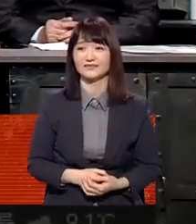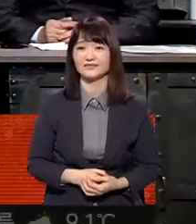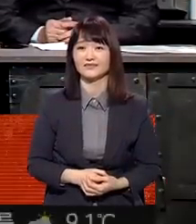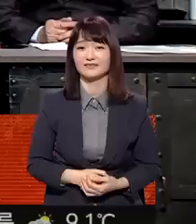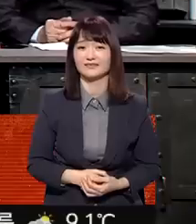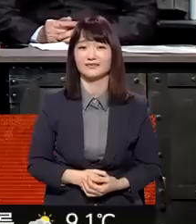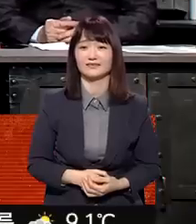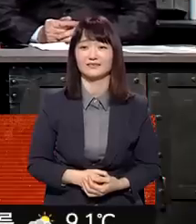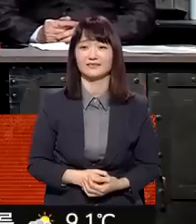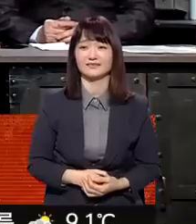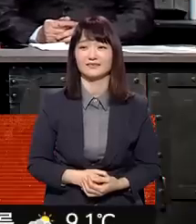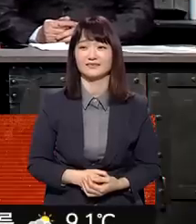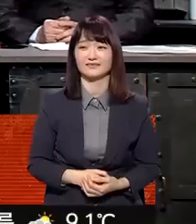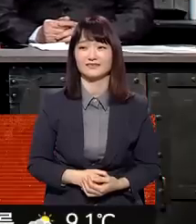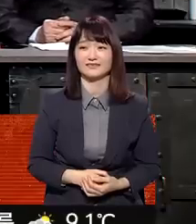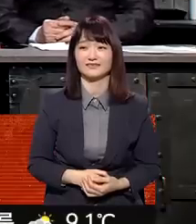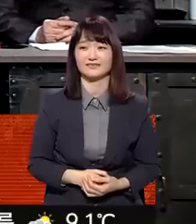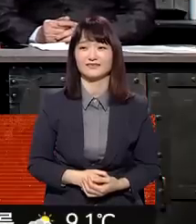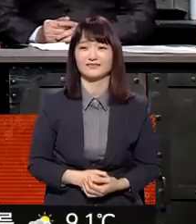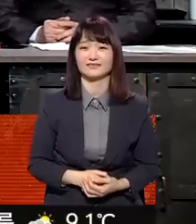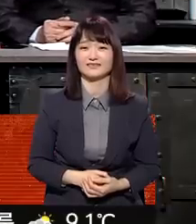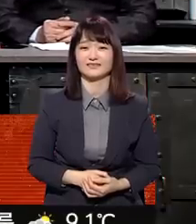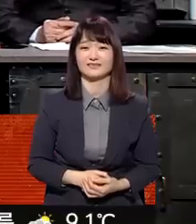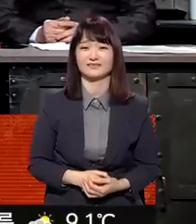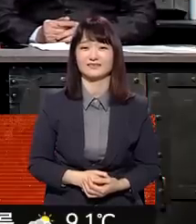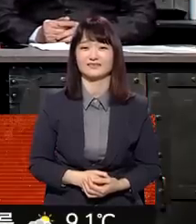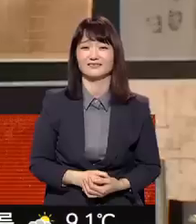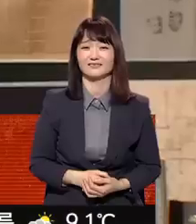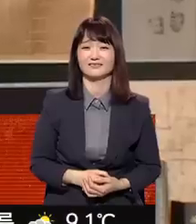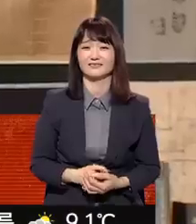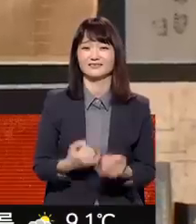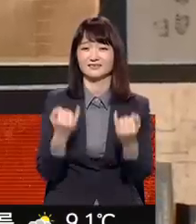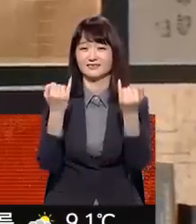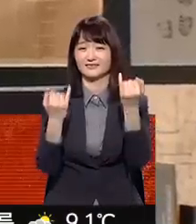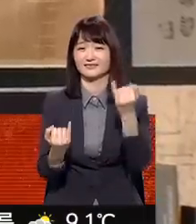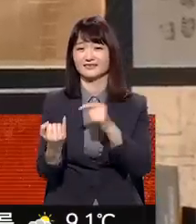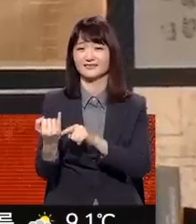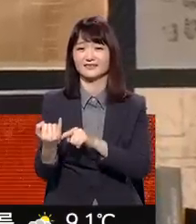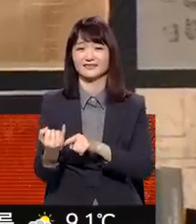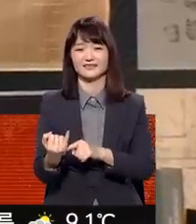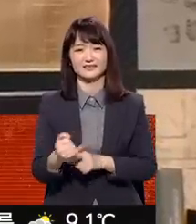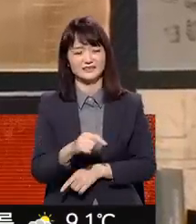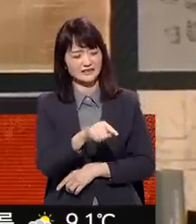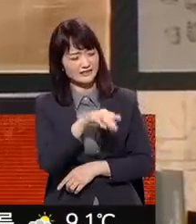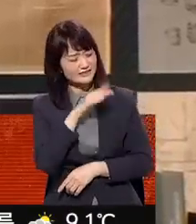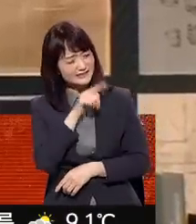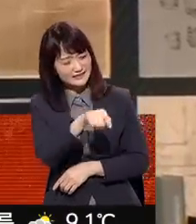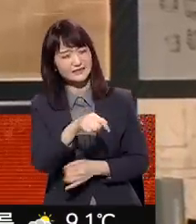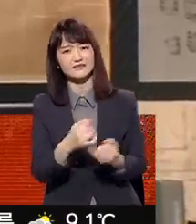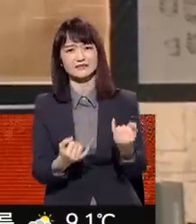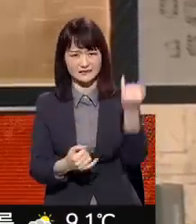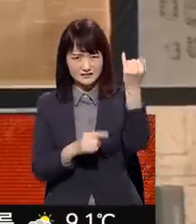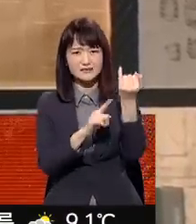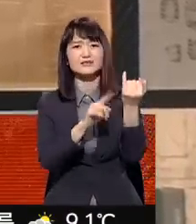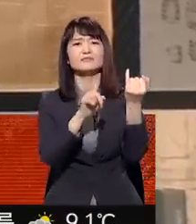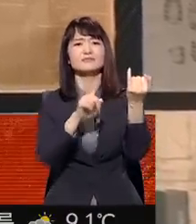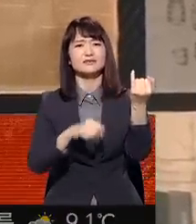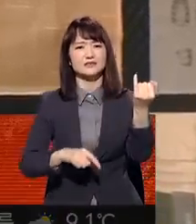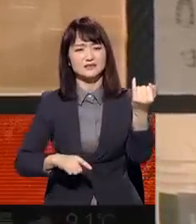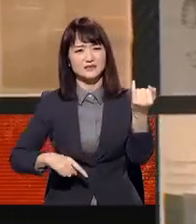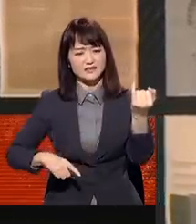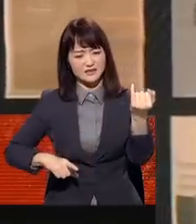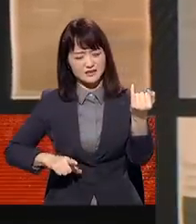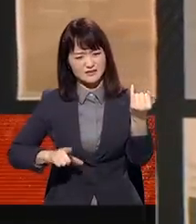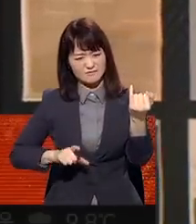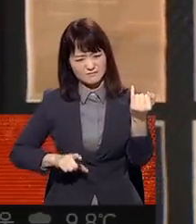이럴 수가 알겠습니다. 자 다음은 연년생 동생. 아이고 진짜 언니라는 게 완전